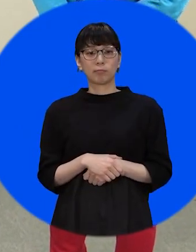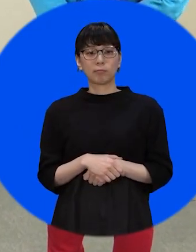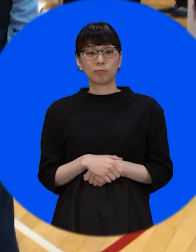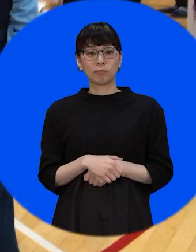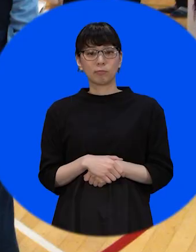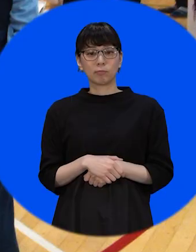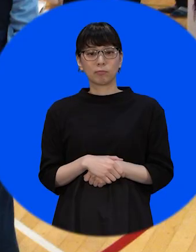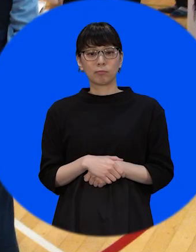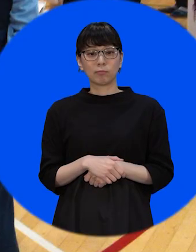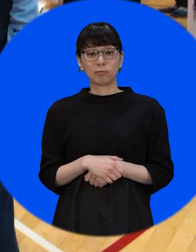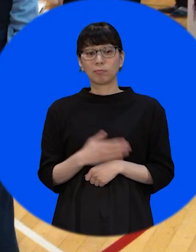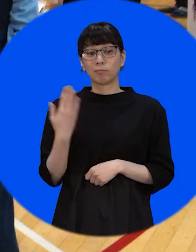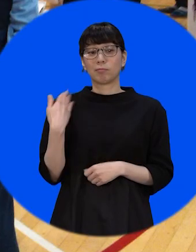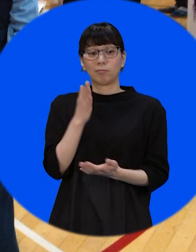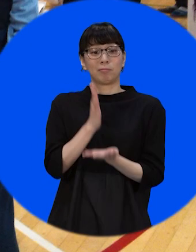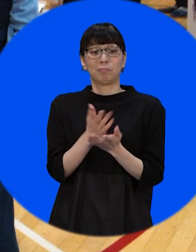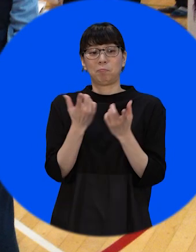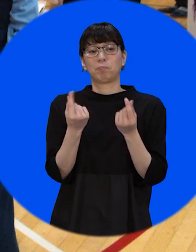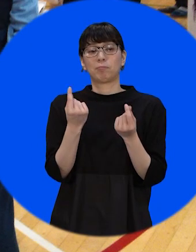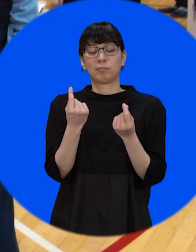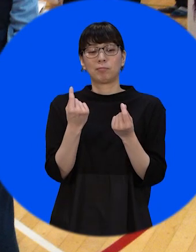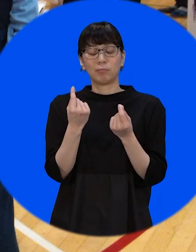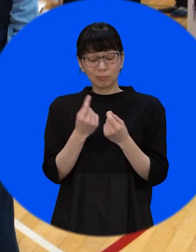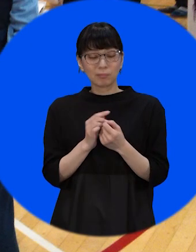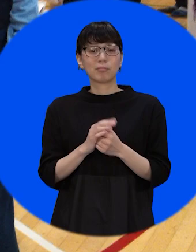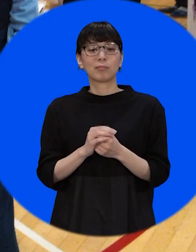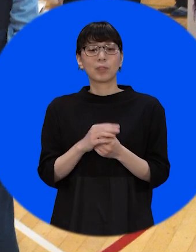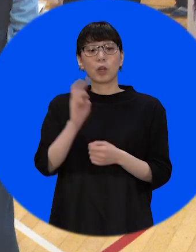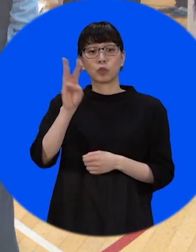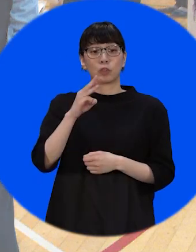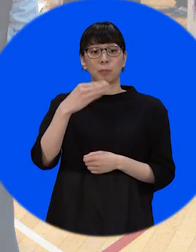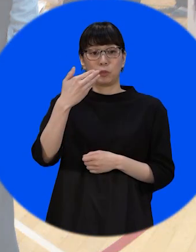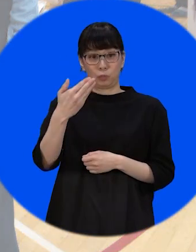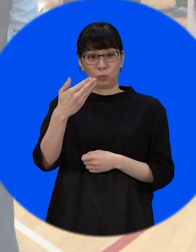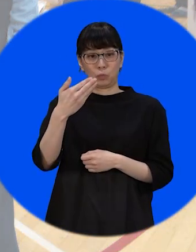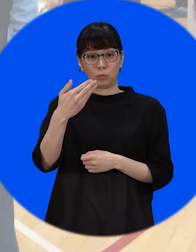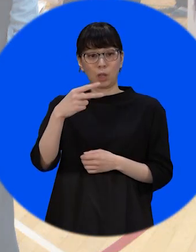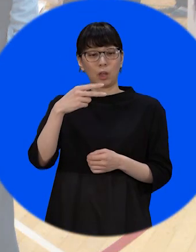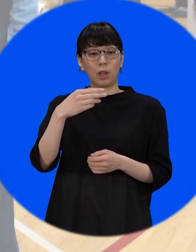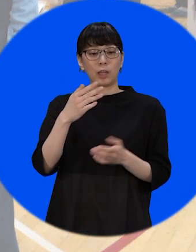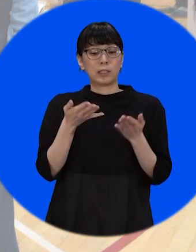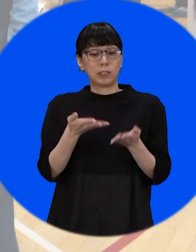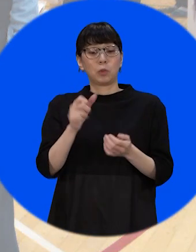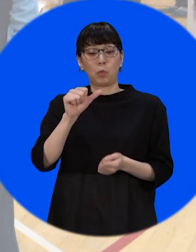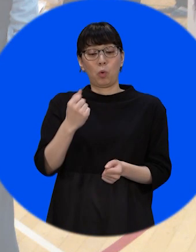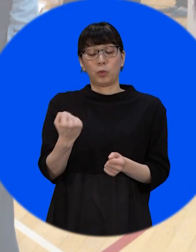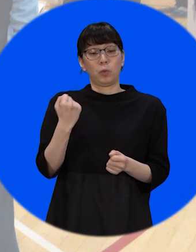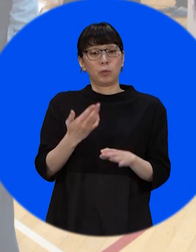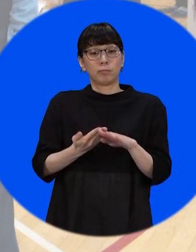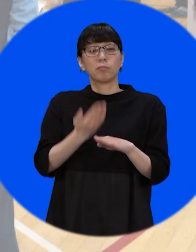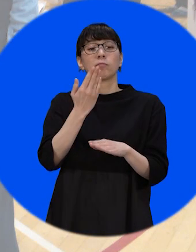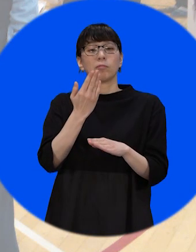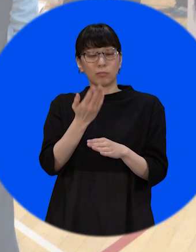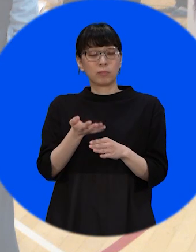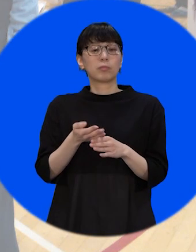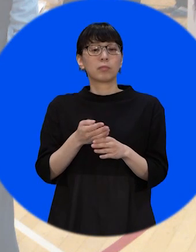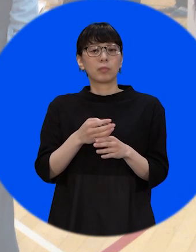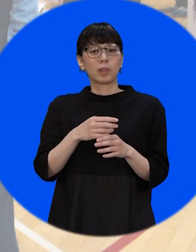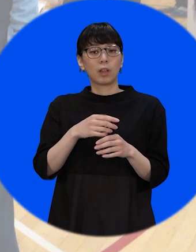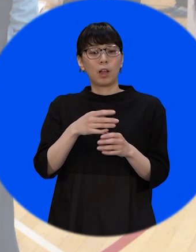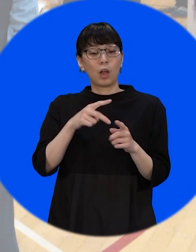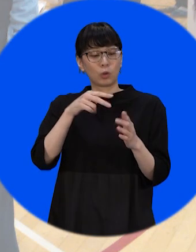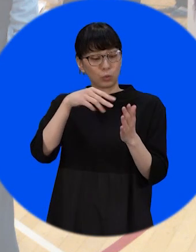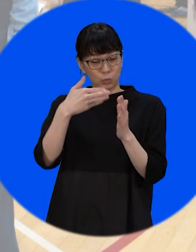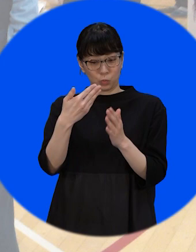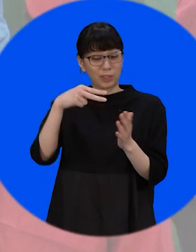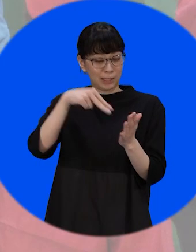ほど。 今の説明にもあったように、杉並区では震度5強以上の地震が発生すると